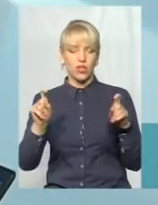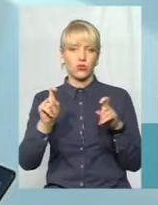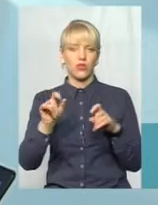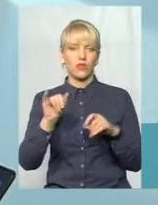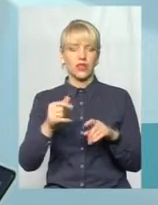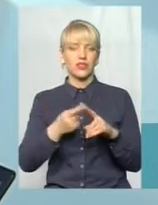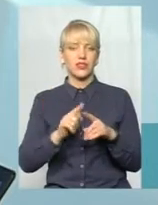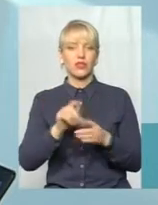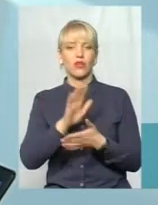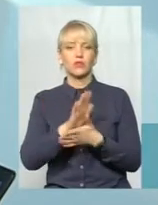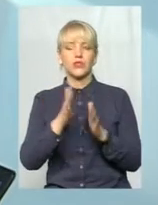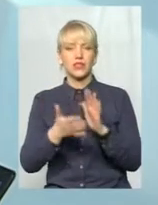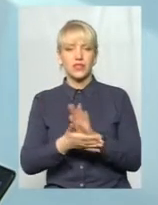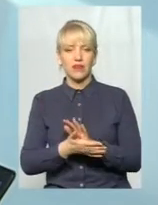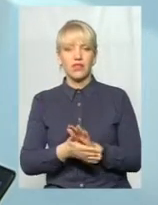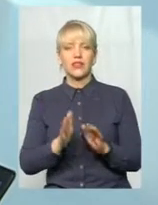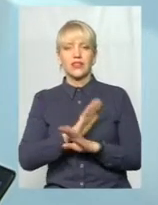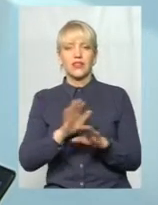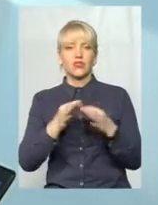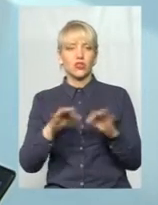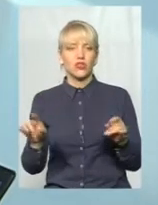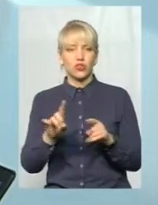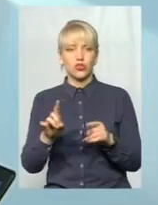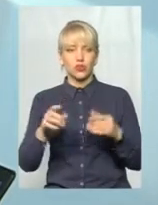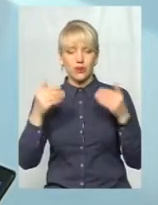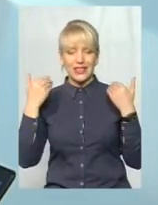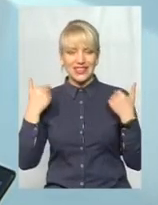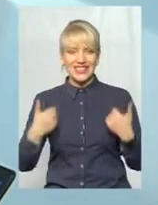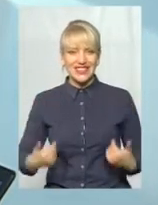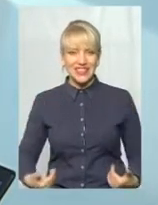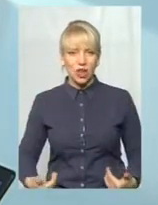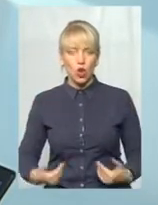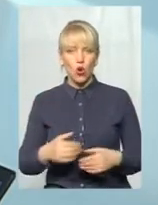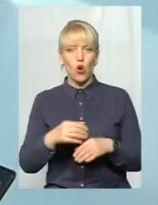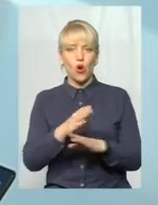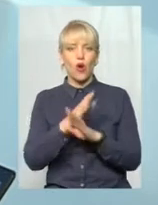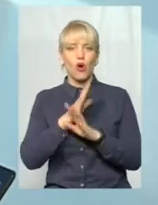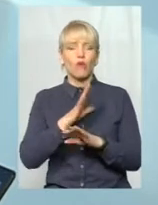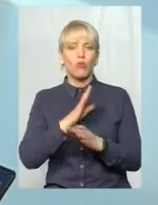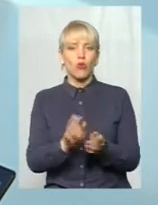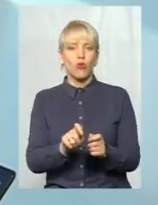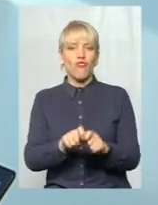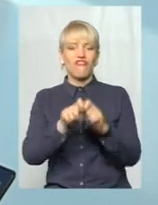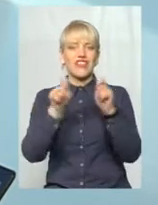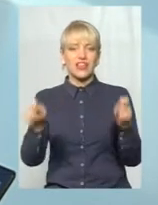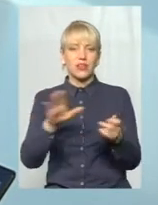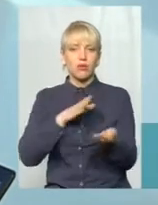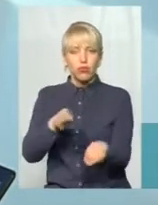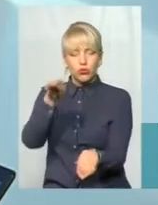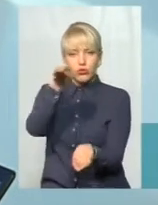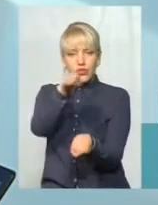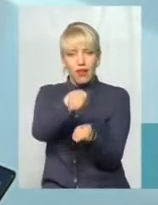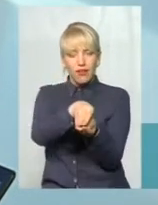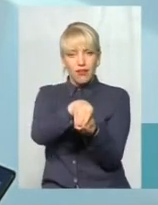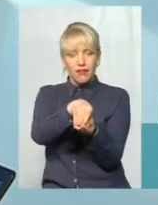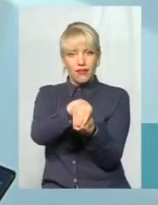ті обставини не дозволяли, щоб тіло було відкрите, тобто були закриті труни, то навіть деякі